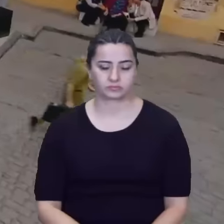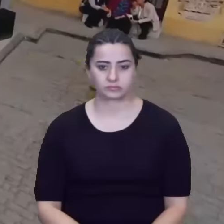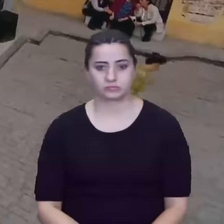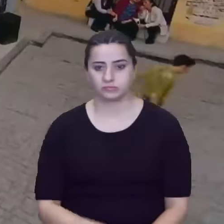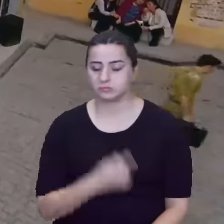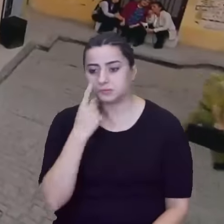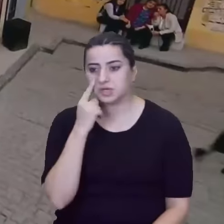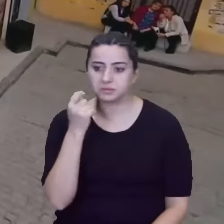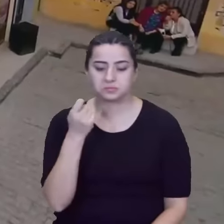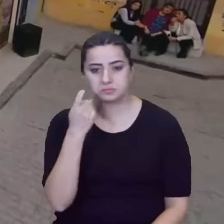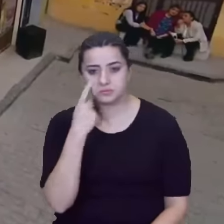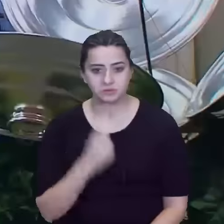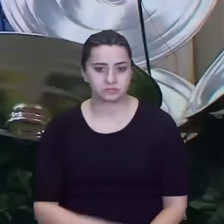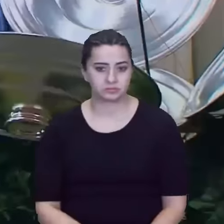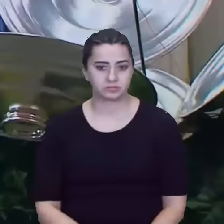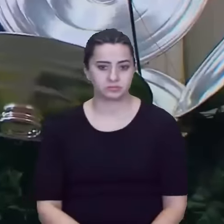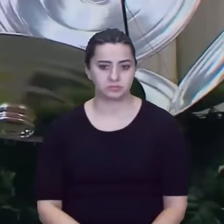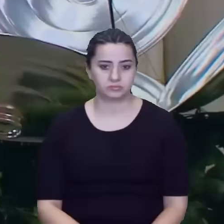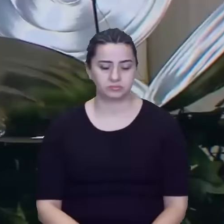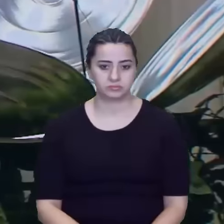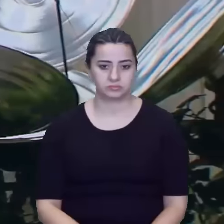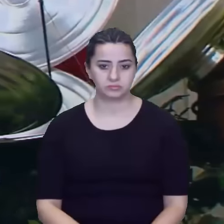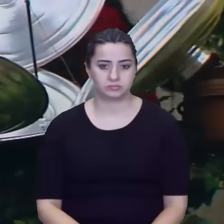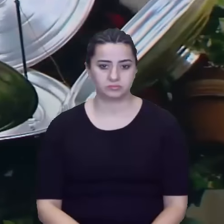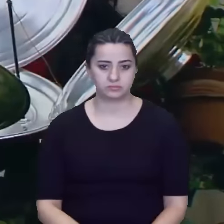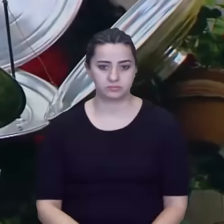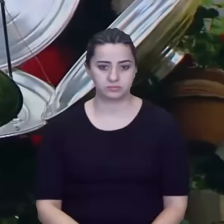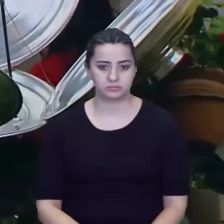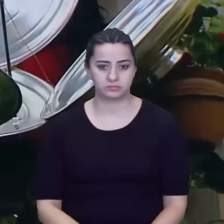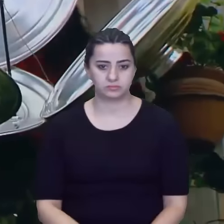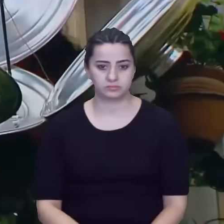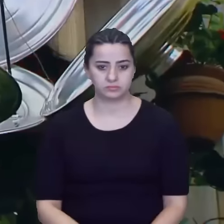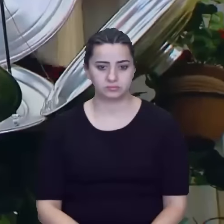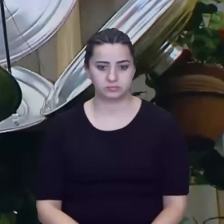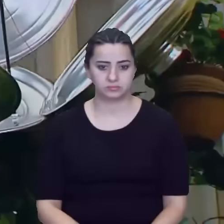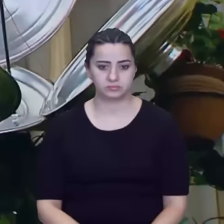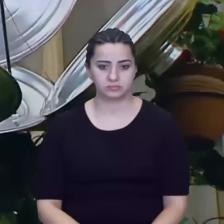de şunu deneyeceğim. Bir baksana sen. Tamam, ben bakayım. İçeri geçiyor.